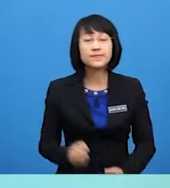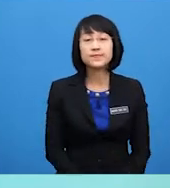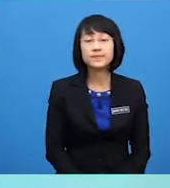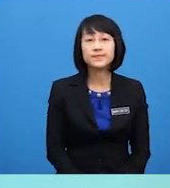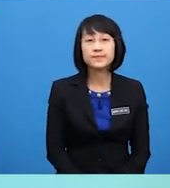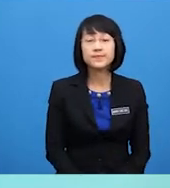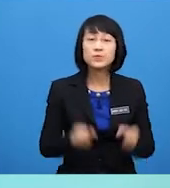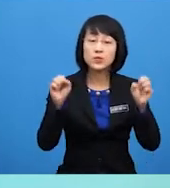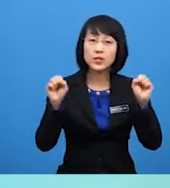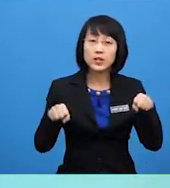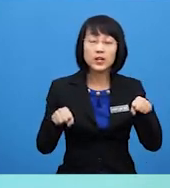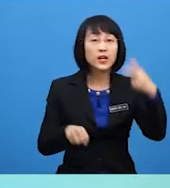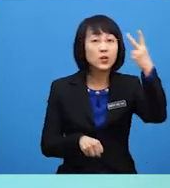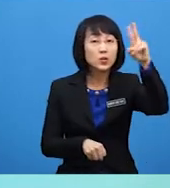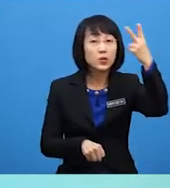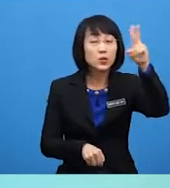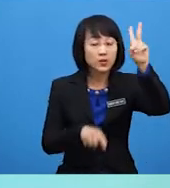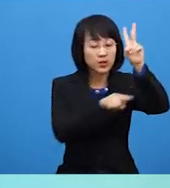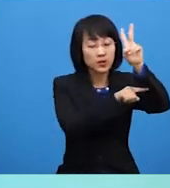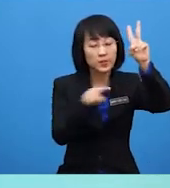Murid-murid, bolehkah